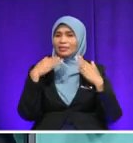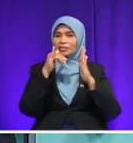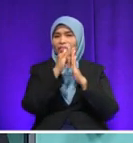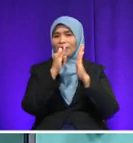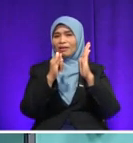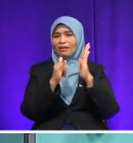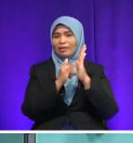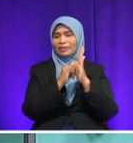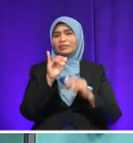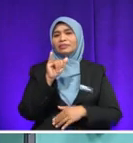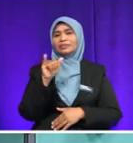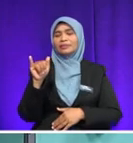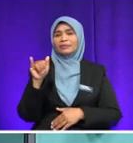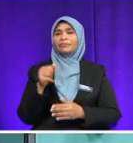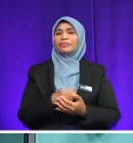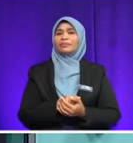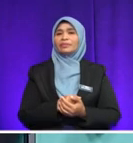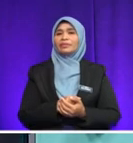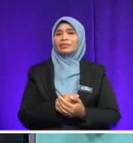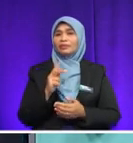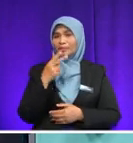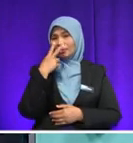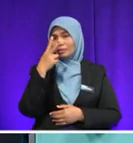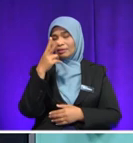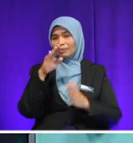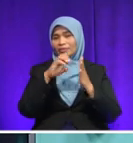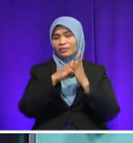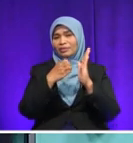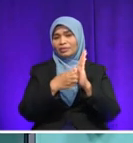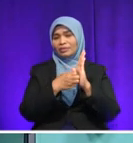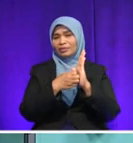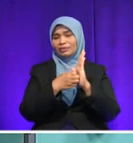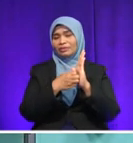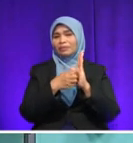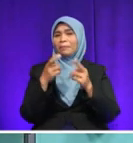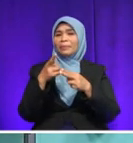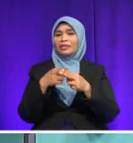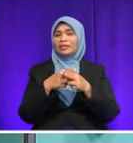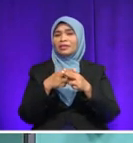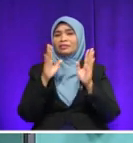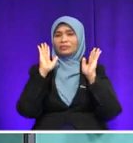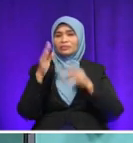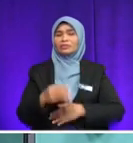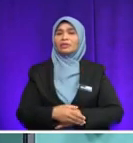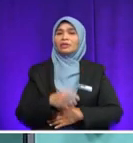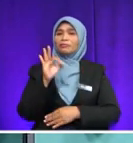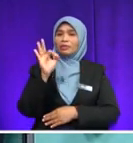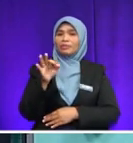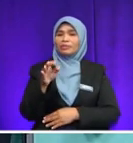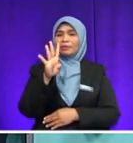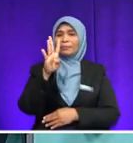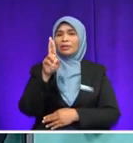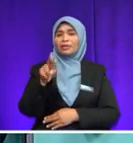syarat-syarat-saratnya ya pengertian maksud salat qasar memendekkan salat fardhu 4